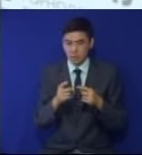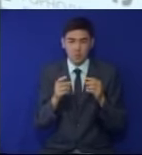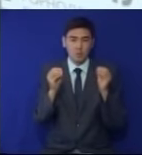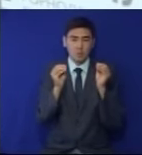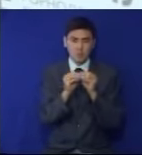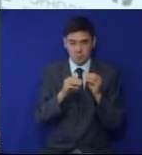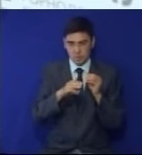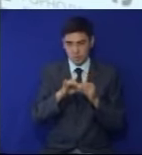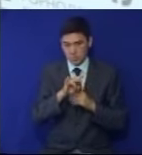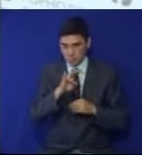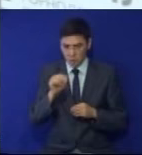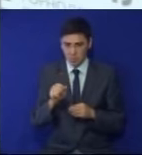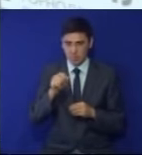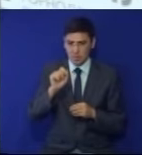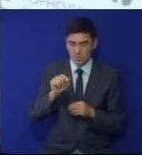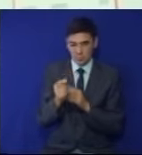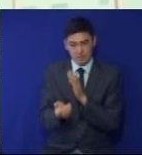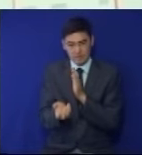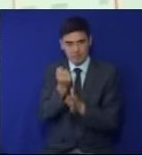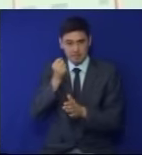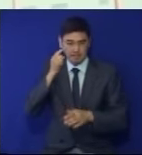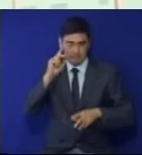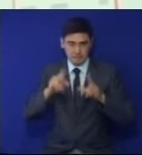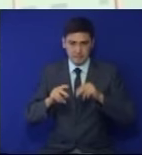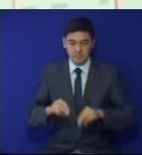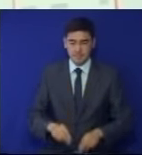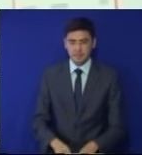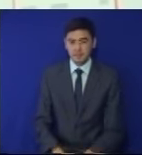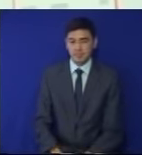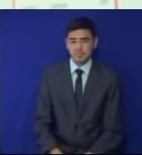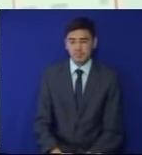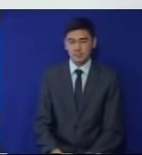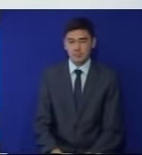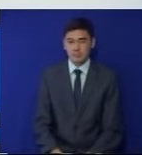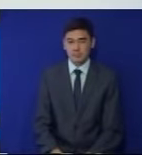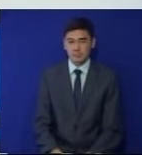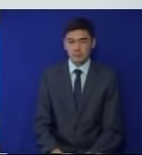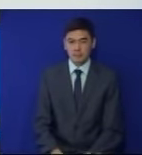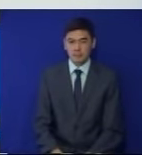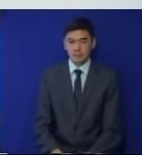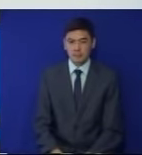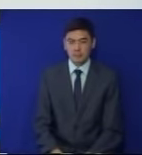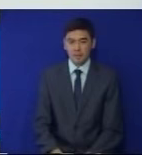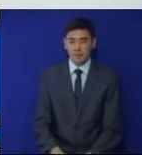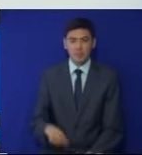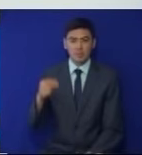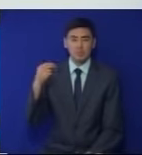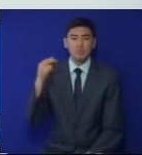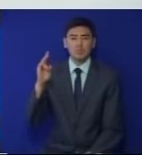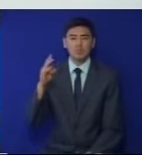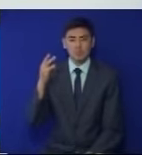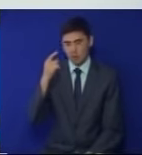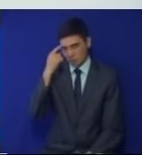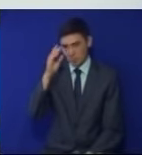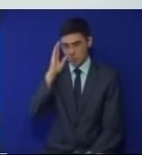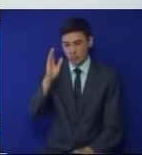алтын өндіруге ниетті. Эльмира Жүсінбекқызы, Мерей Жақманов, Семей телеарнасы. Елбасы Нұрсұлтан Назарбаевтың